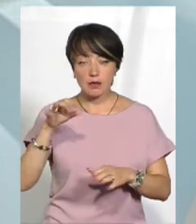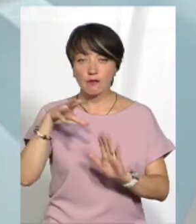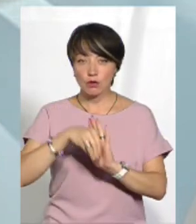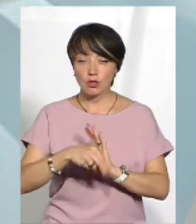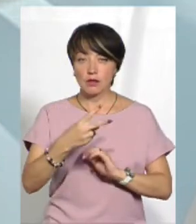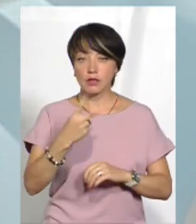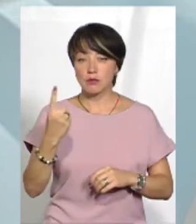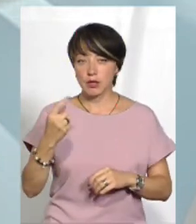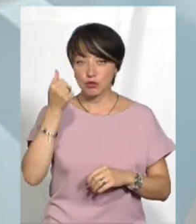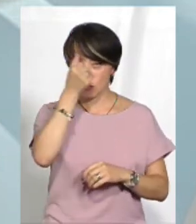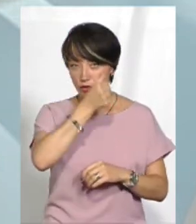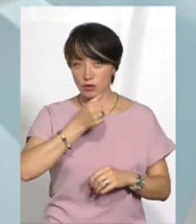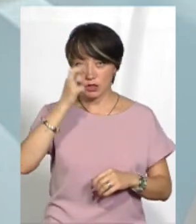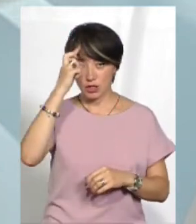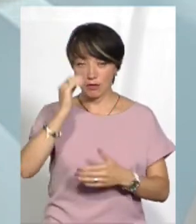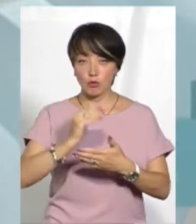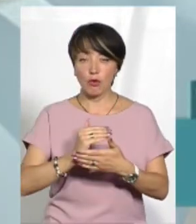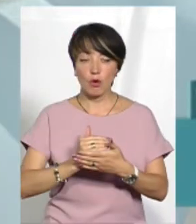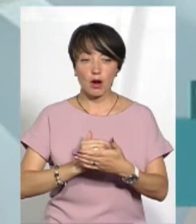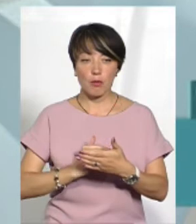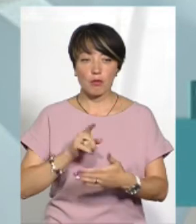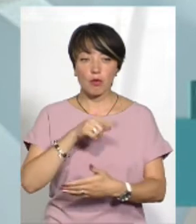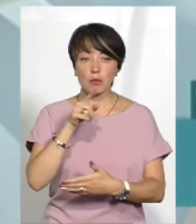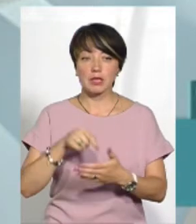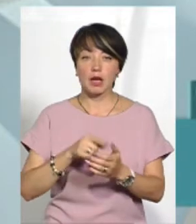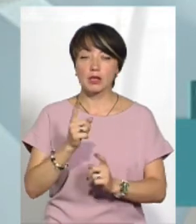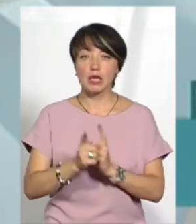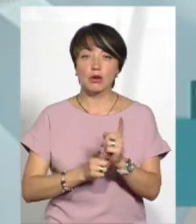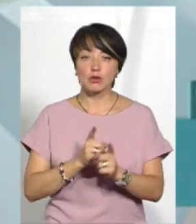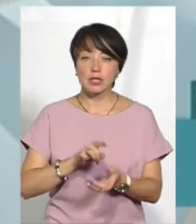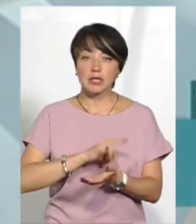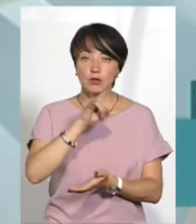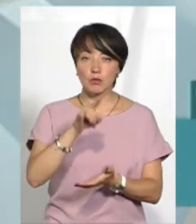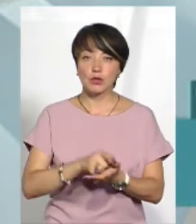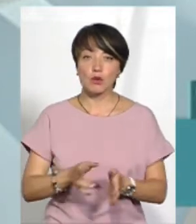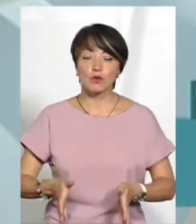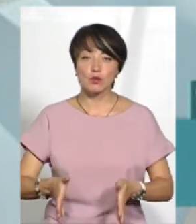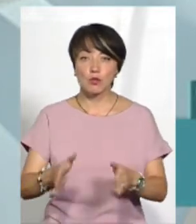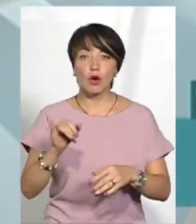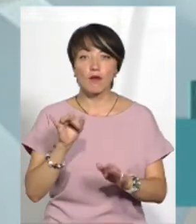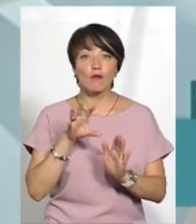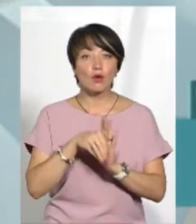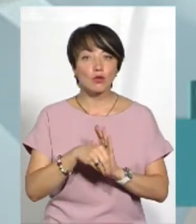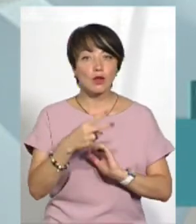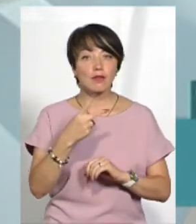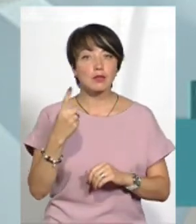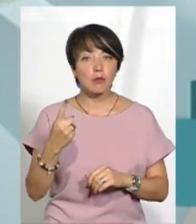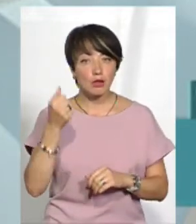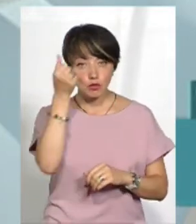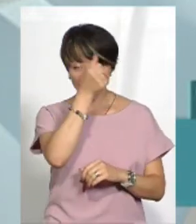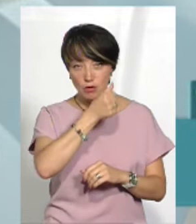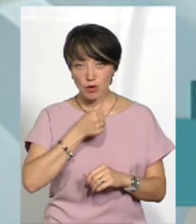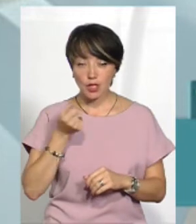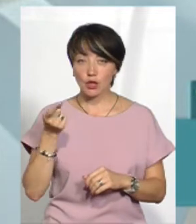включений і в 2021 році в державну програму по питанню реконструкції злітно-посадкової смуги, і включений в 2021